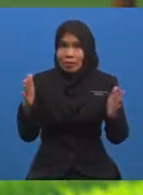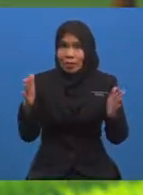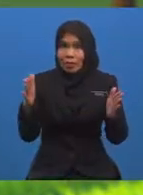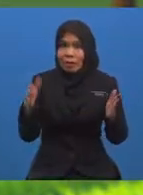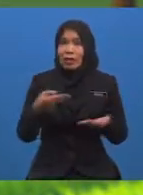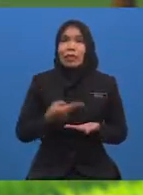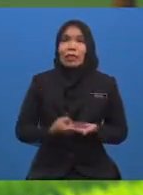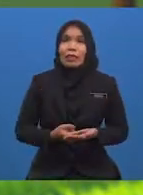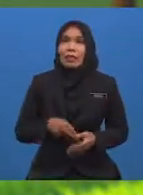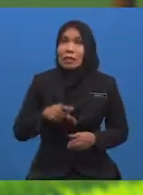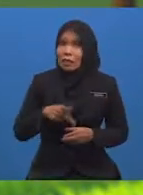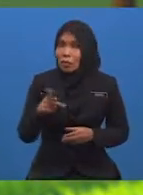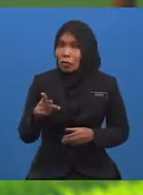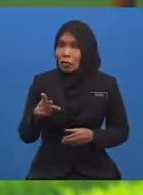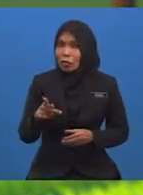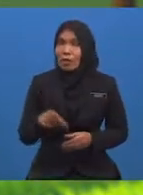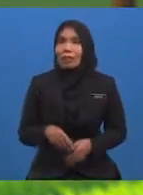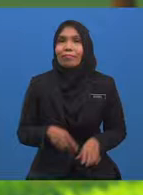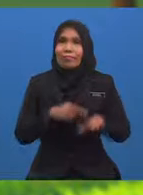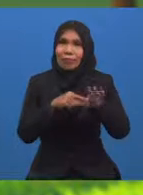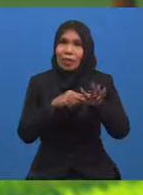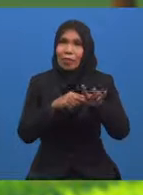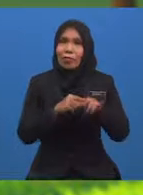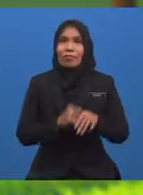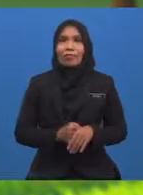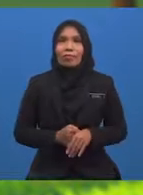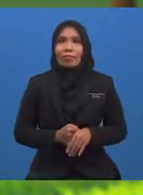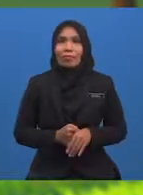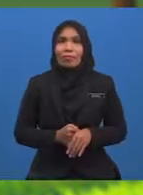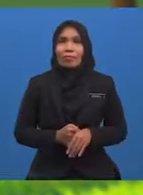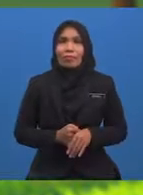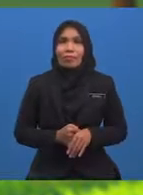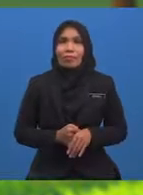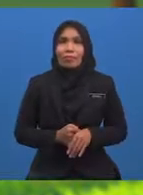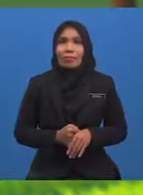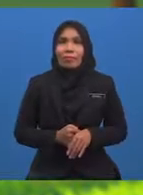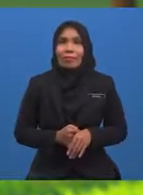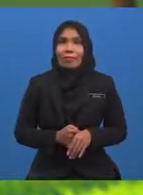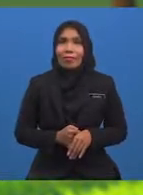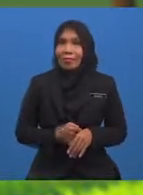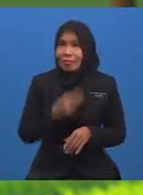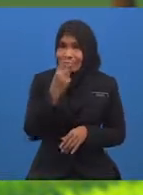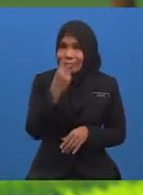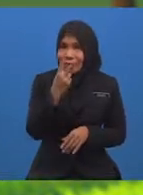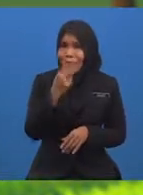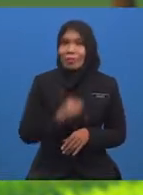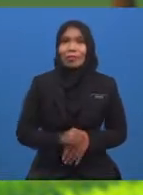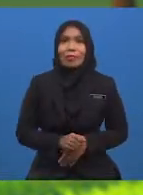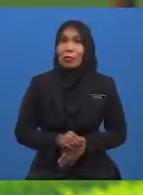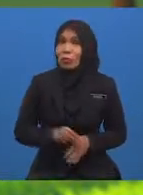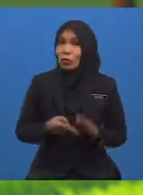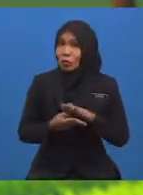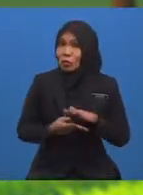daun untuk proses tumbesaran. Apa kata kita perhatikan klip video